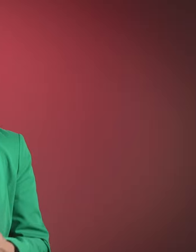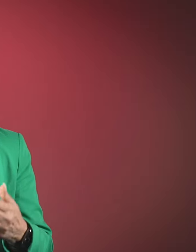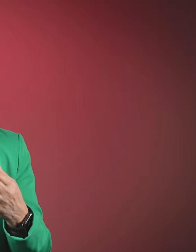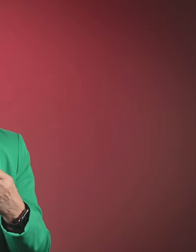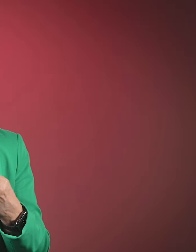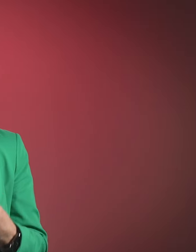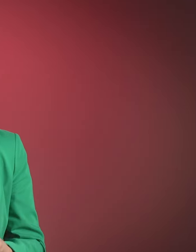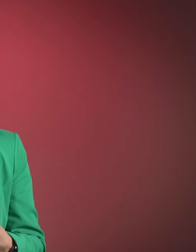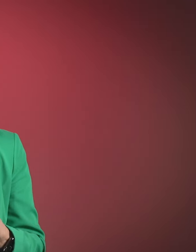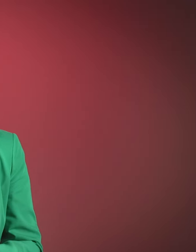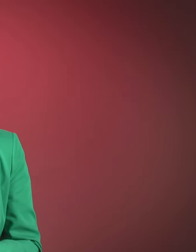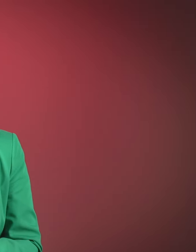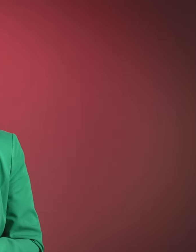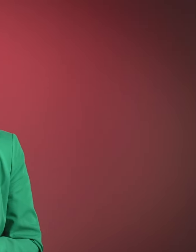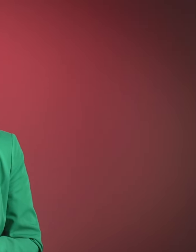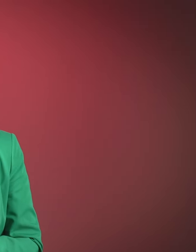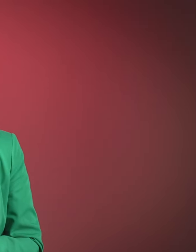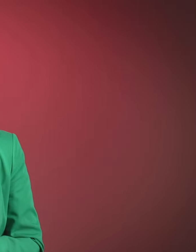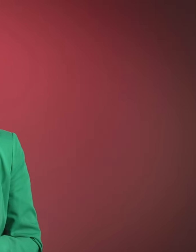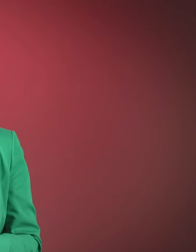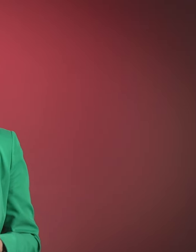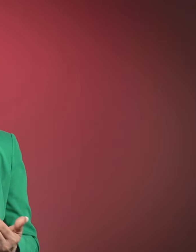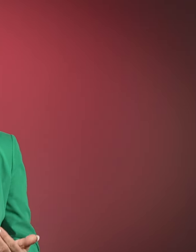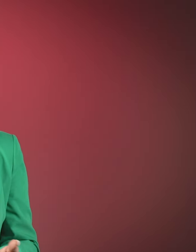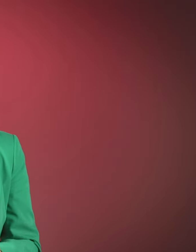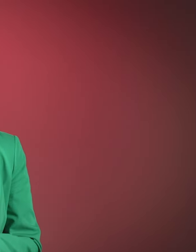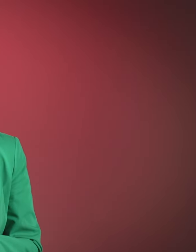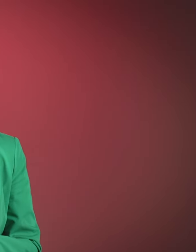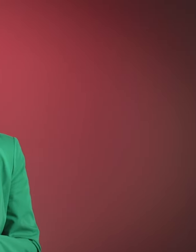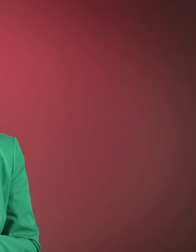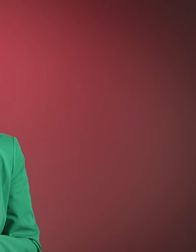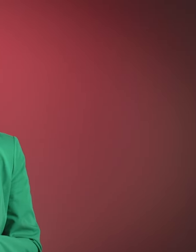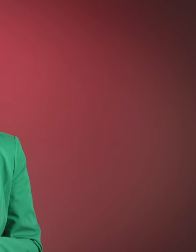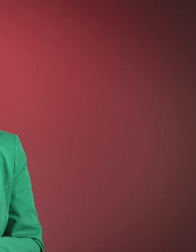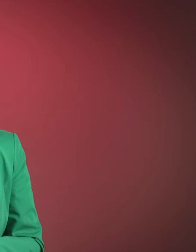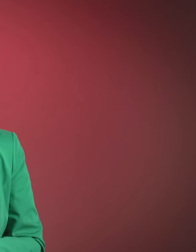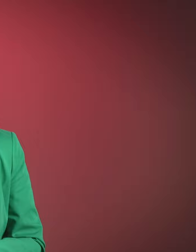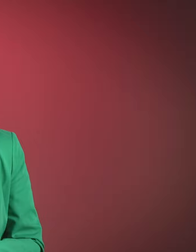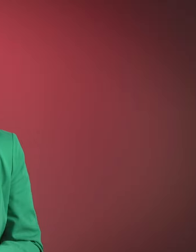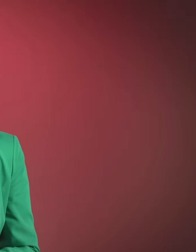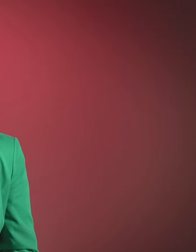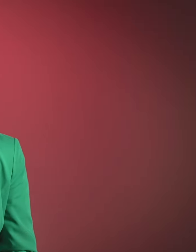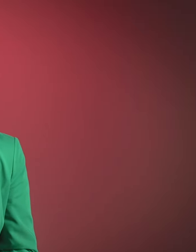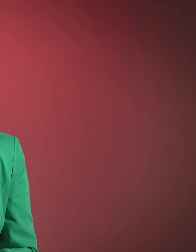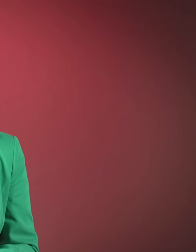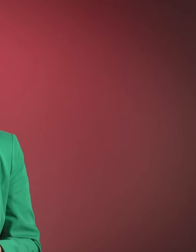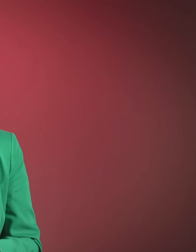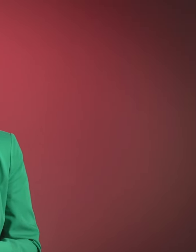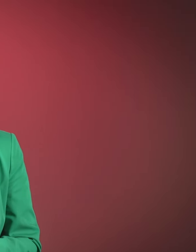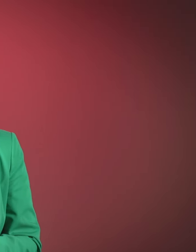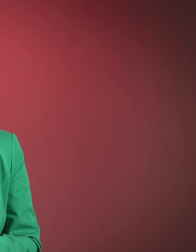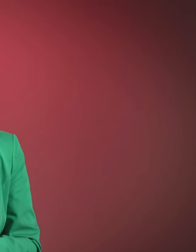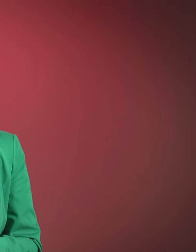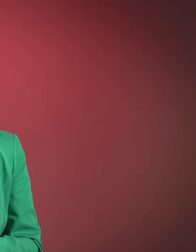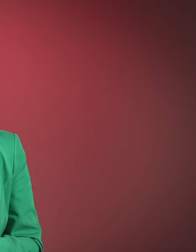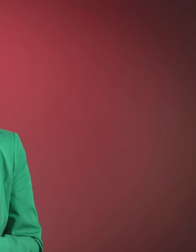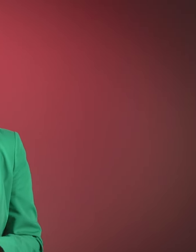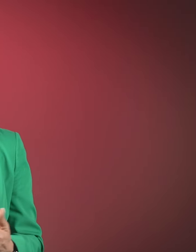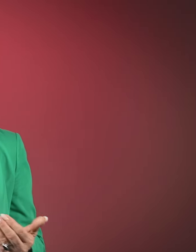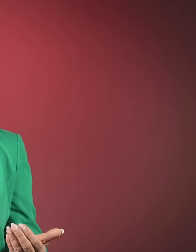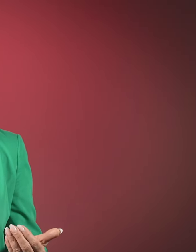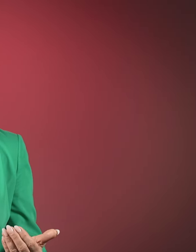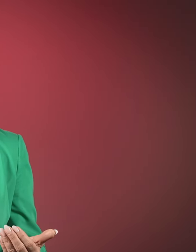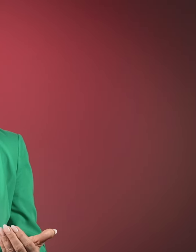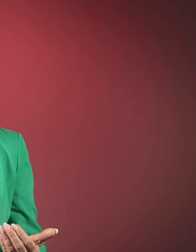Corona hat uns Frauen ganz viel abverlangt. Als Beschäftigte im Handel, als Mütter von Kindergarten oder Schulkindern,